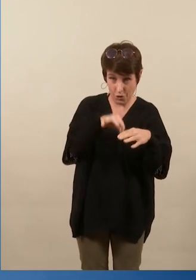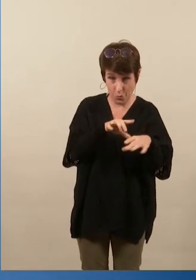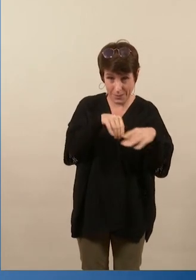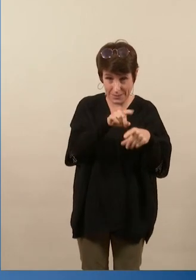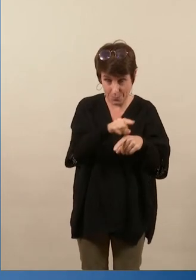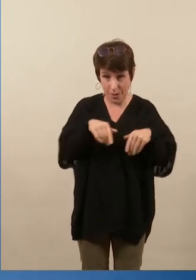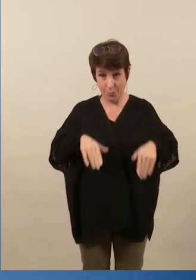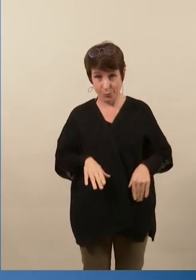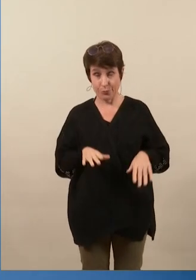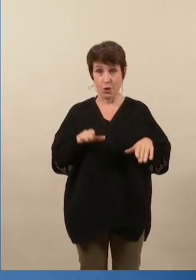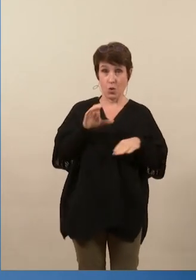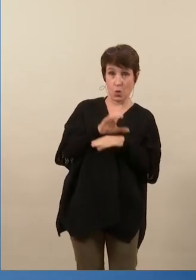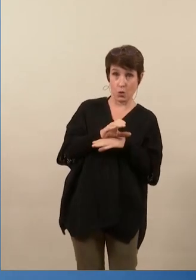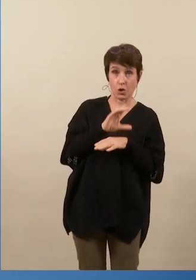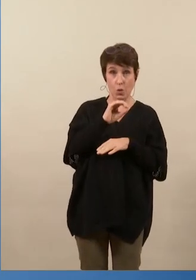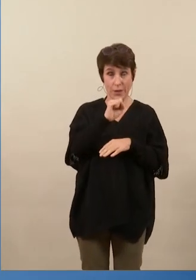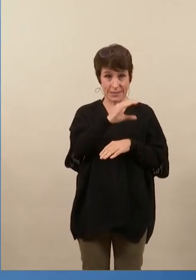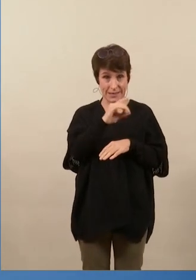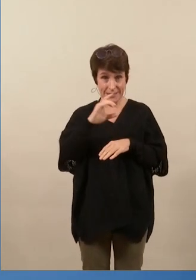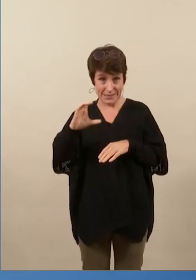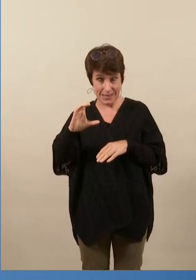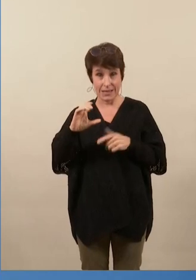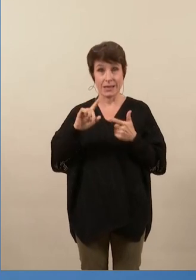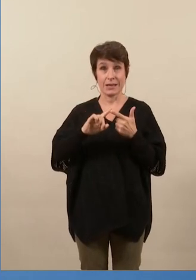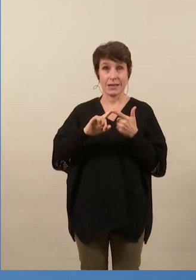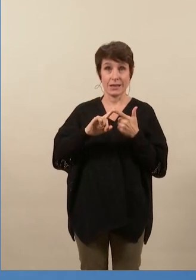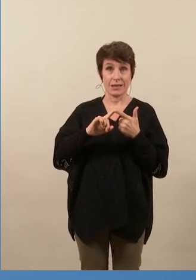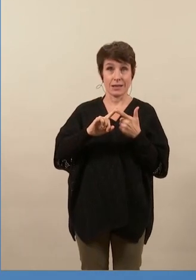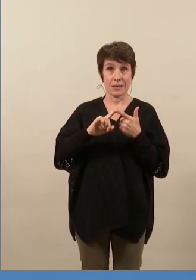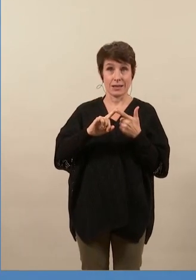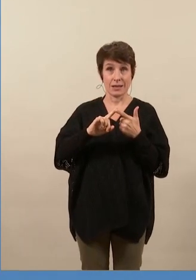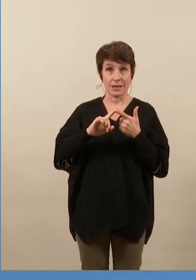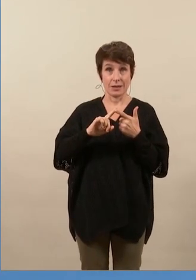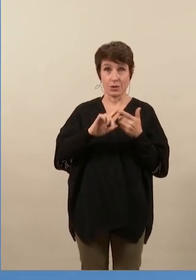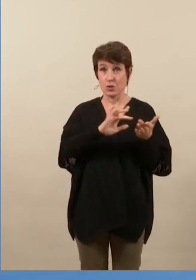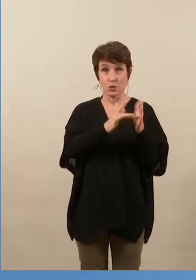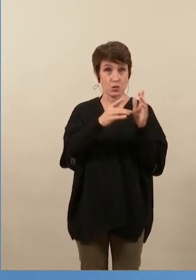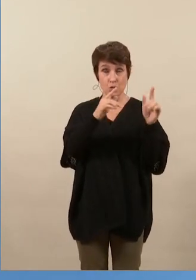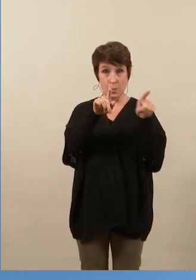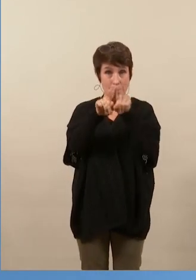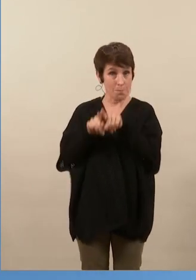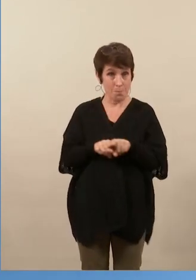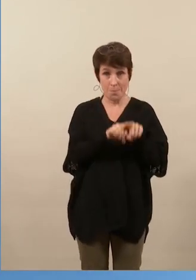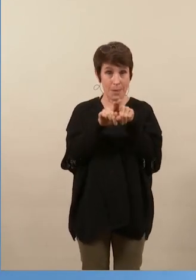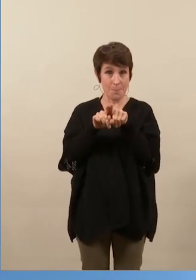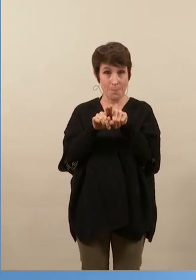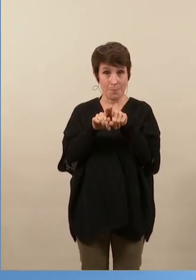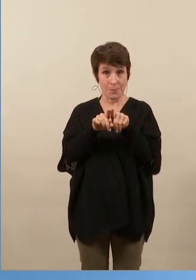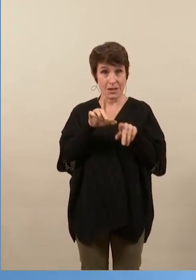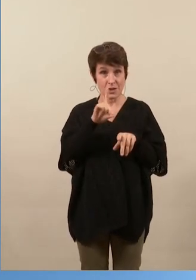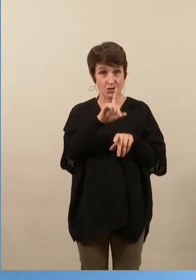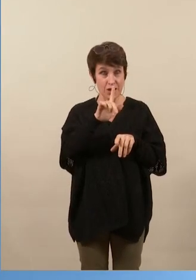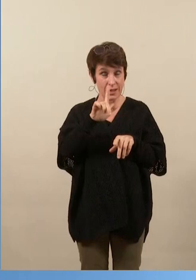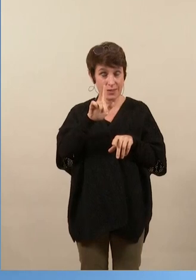qui vote contre au scddc toutes les délibres gdes c'est pas